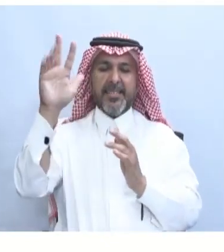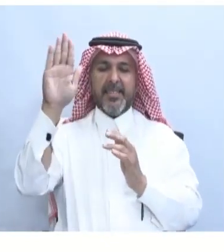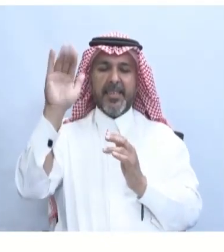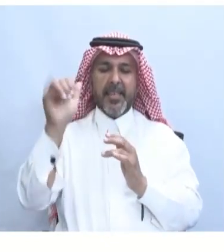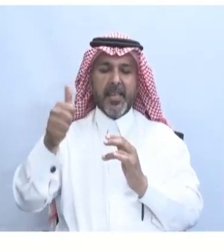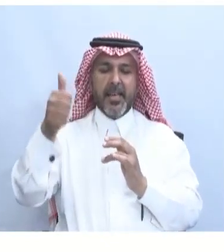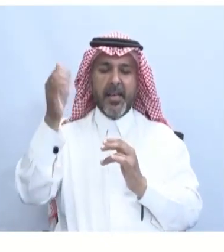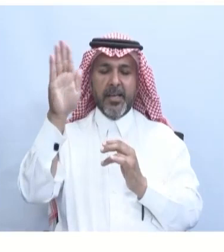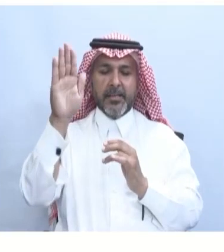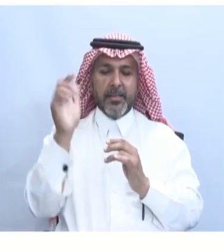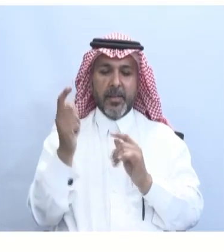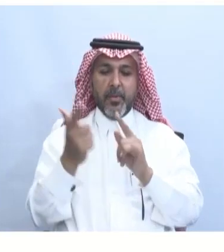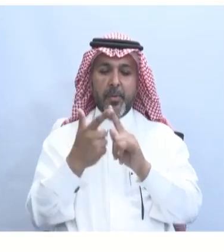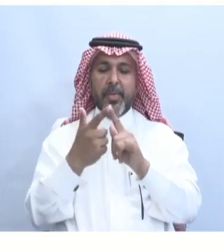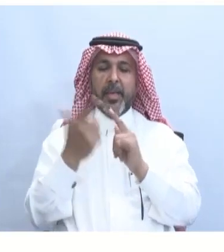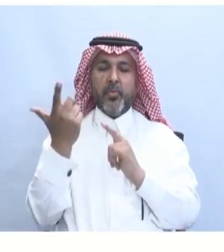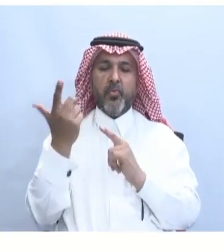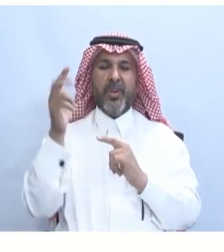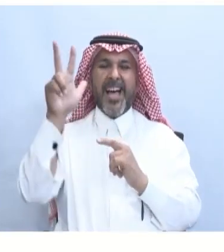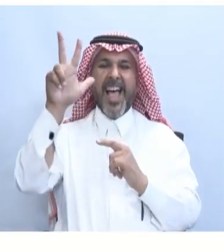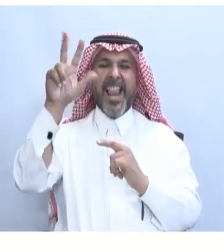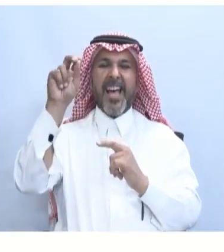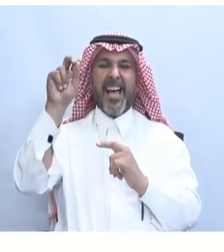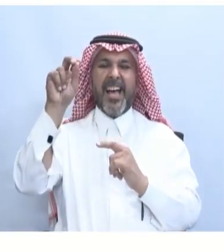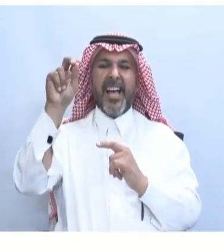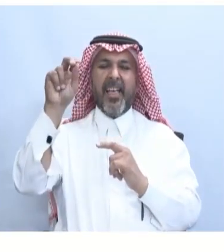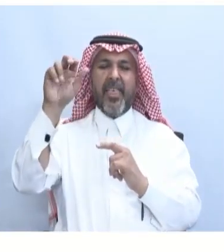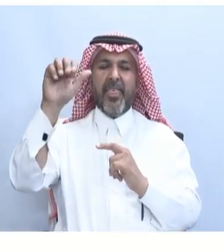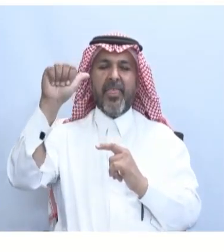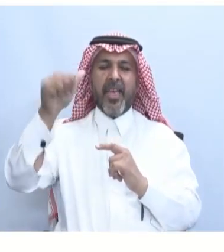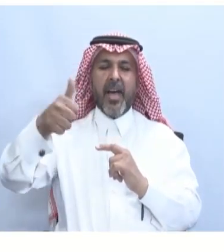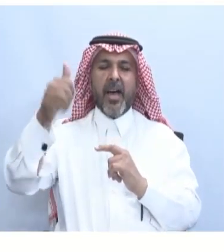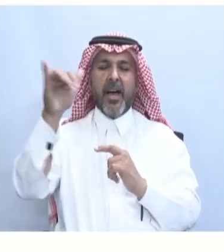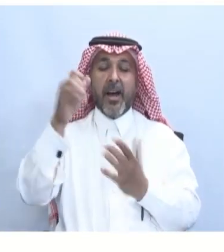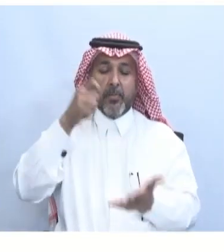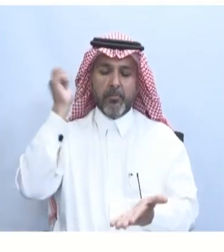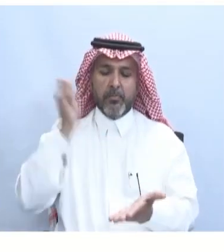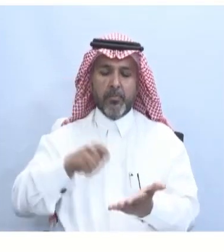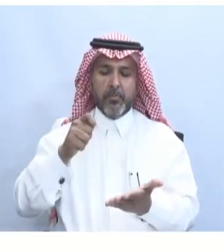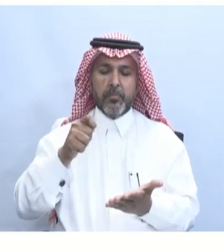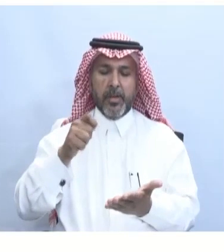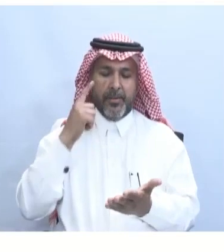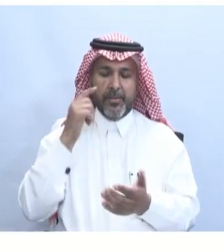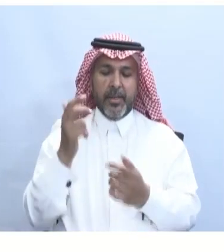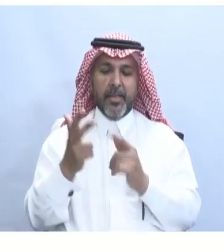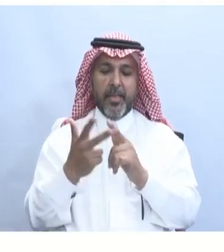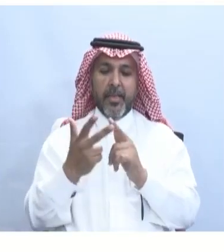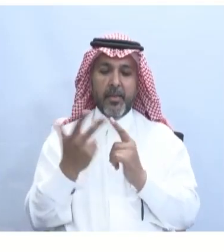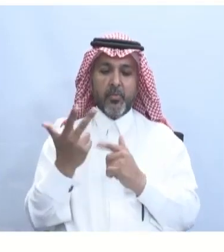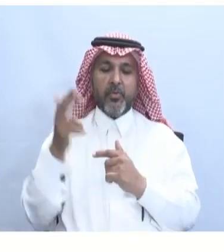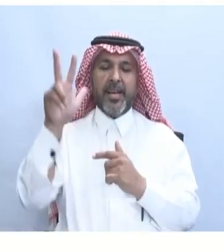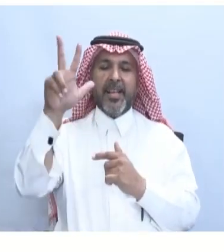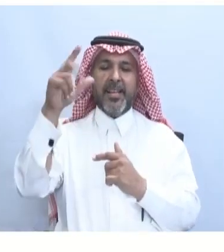المالي عندما نقول النظام السياسي كيف او ما هي منجزات الحضاره الاسلاميه